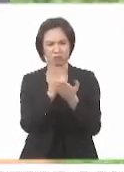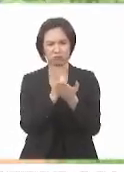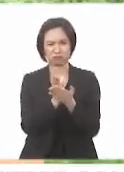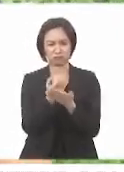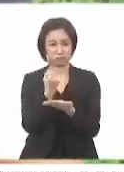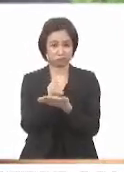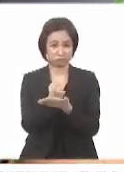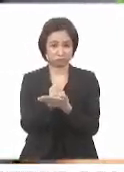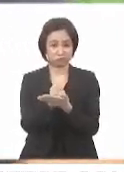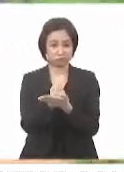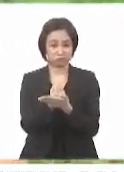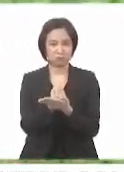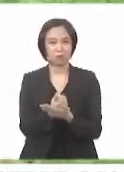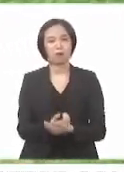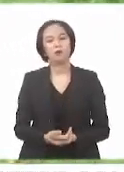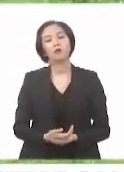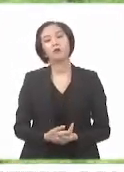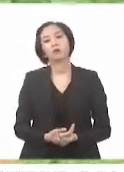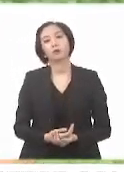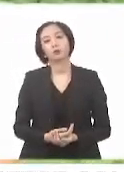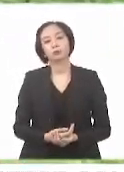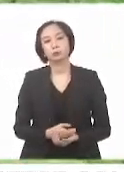siguro budget na lang talaga.